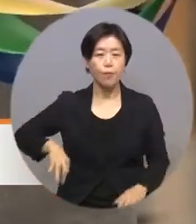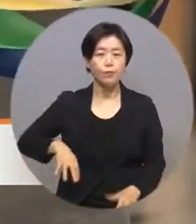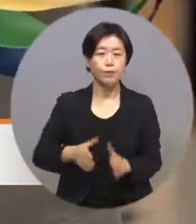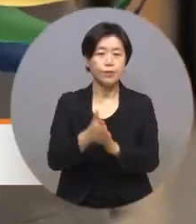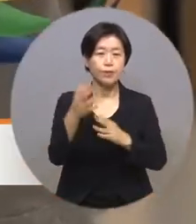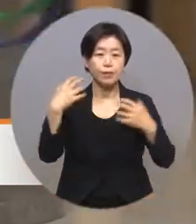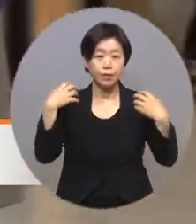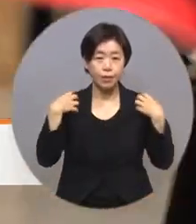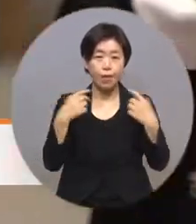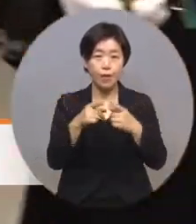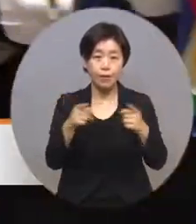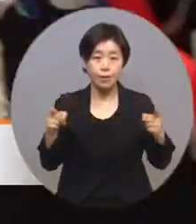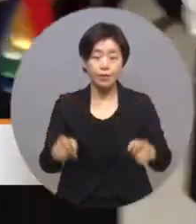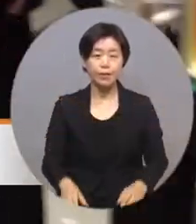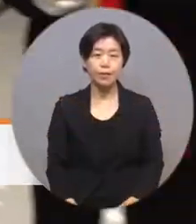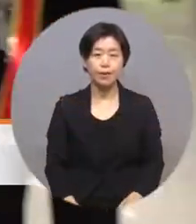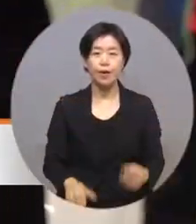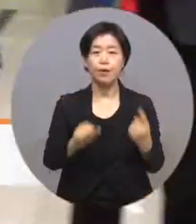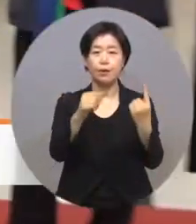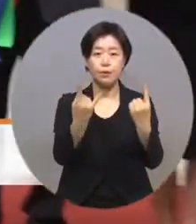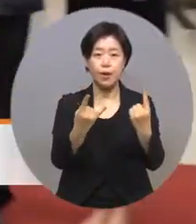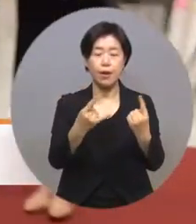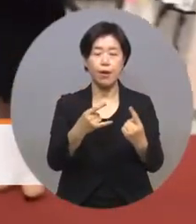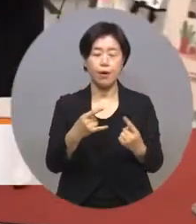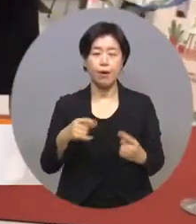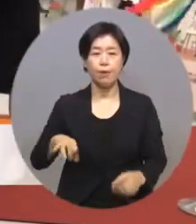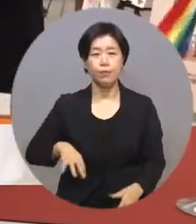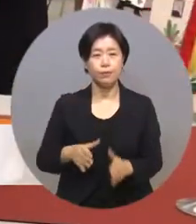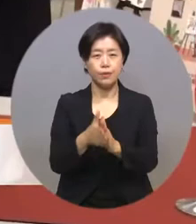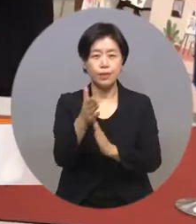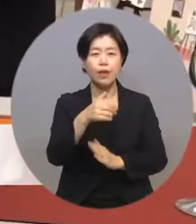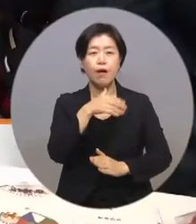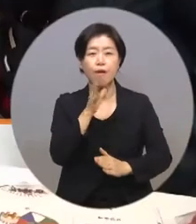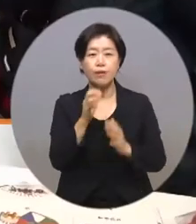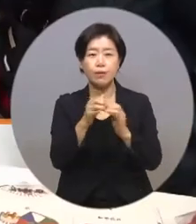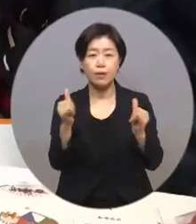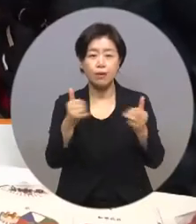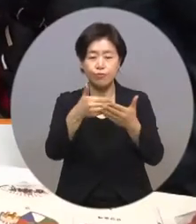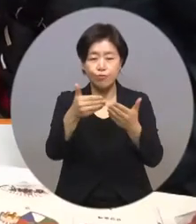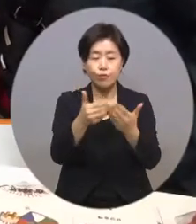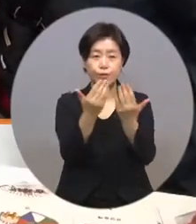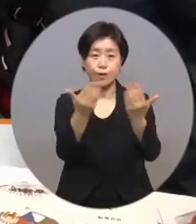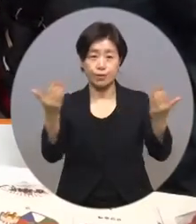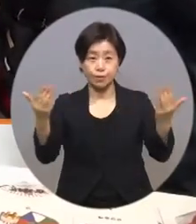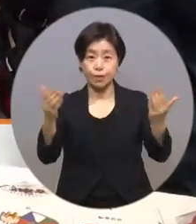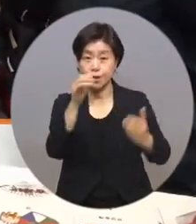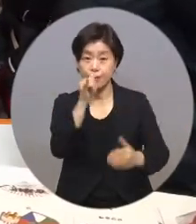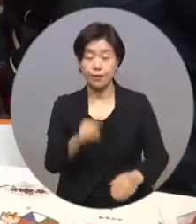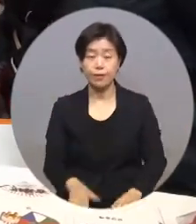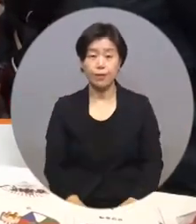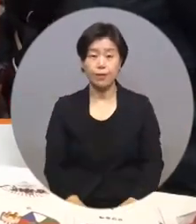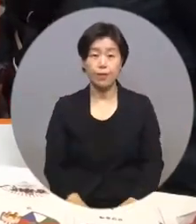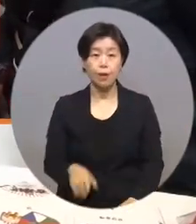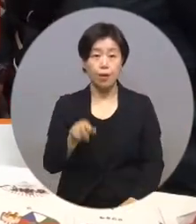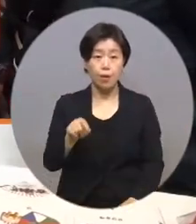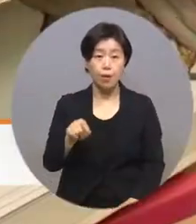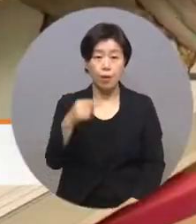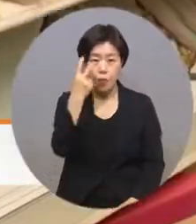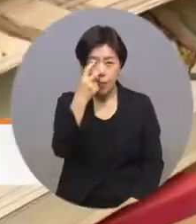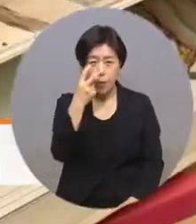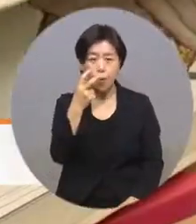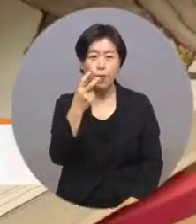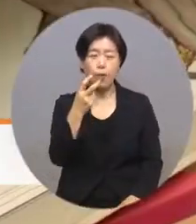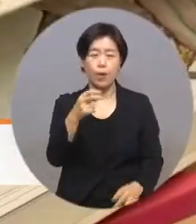제1회 원주시 노인맞춤 돌봄서비스 어르신 작품 전시회가 열렸습니다. 이번 행사는 노인돌봄